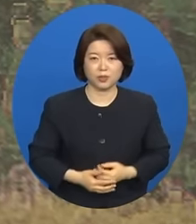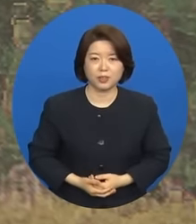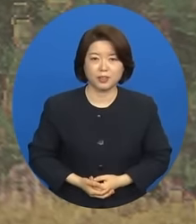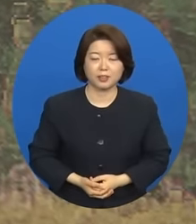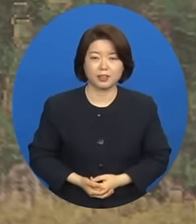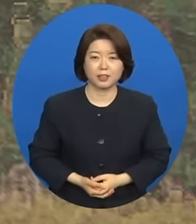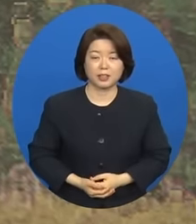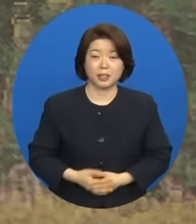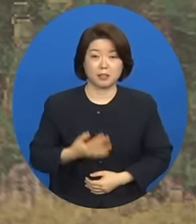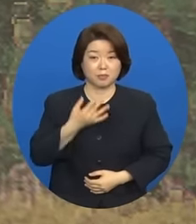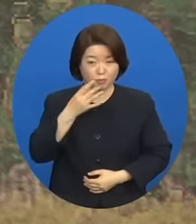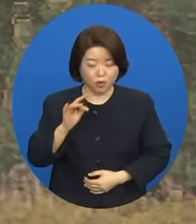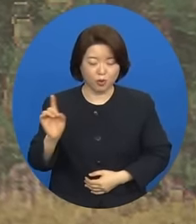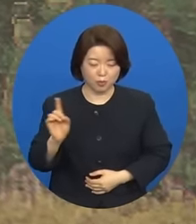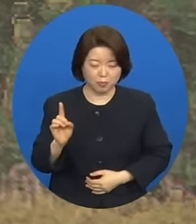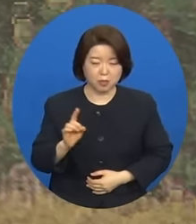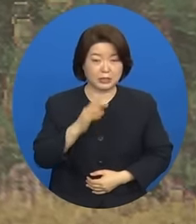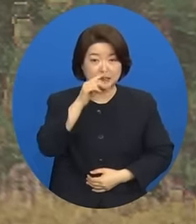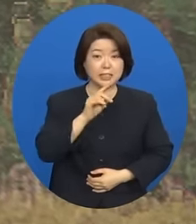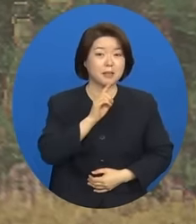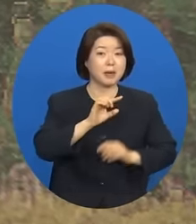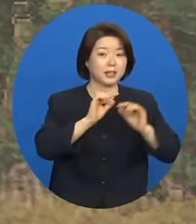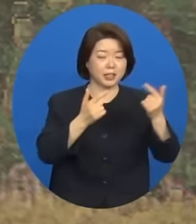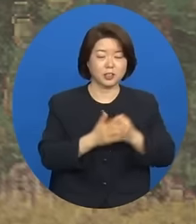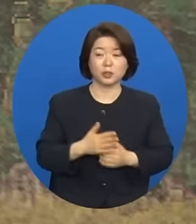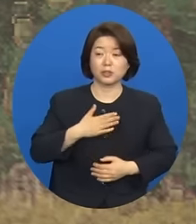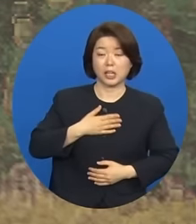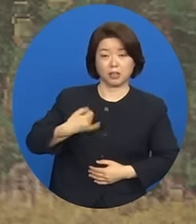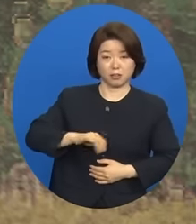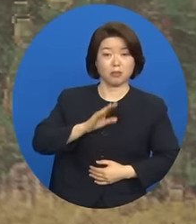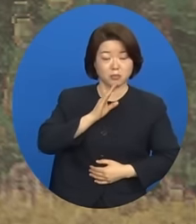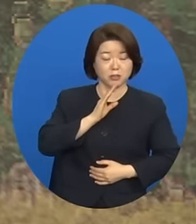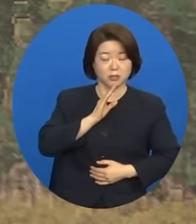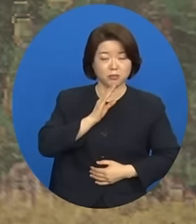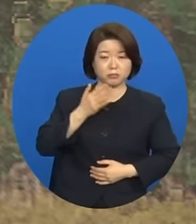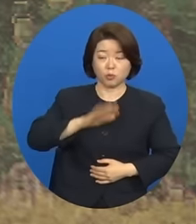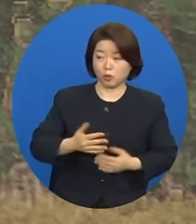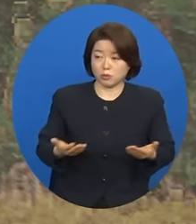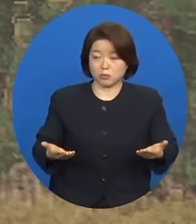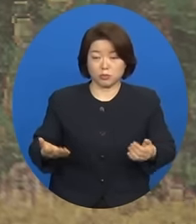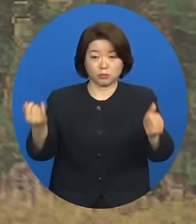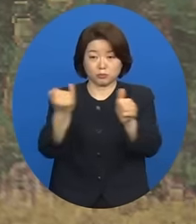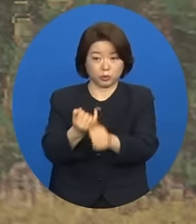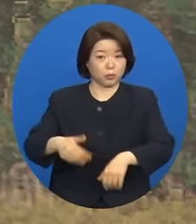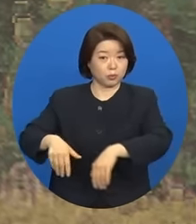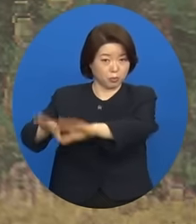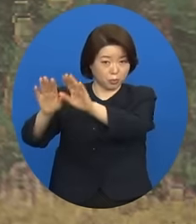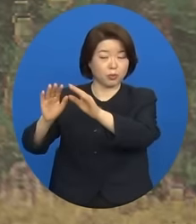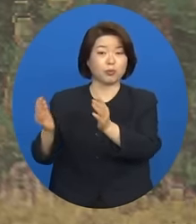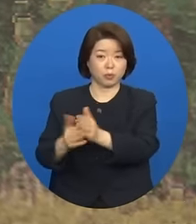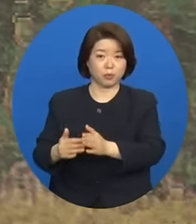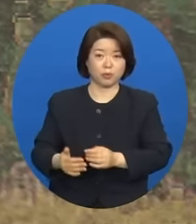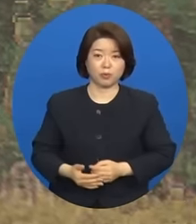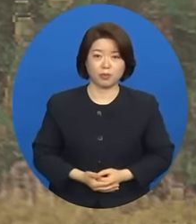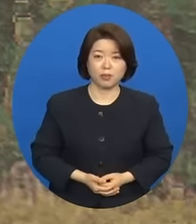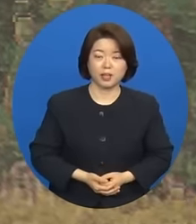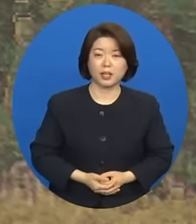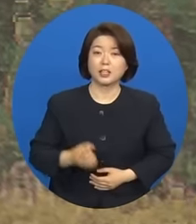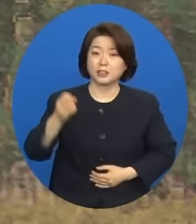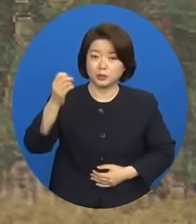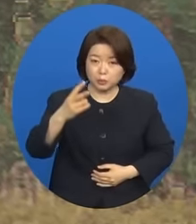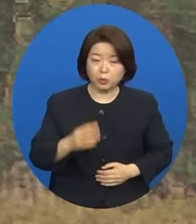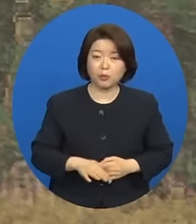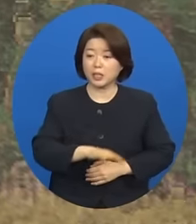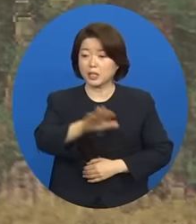아, 물론 뭐 틀린 말은 아니죠. 내 딸은 맞겠죠. 그런데 이미 뭐 결혼해서 보낸 거 아닙니까? 그리고